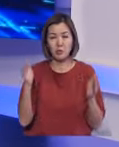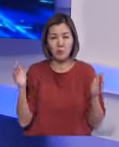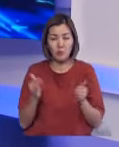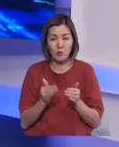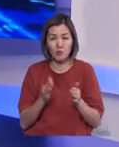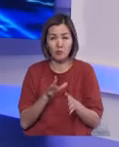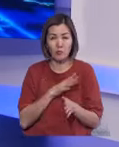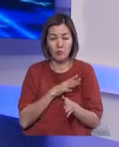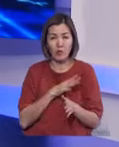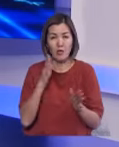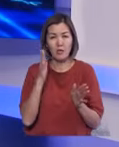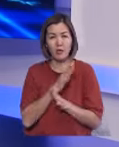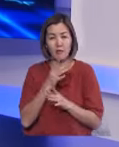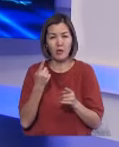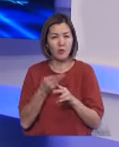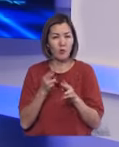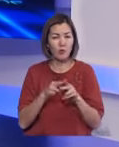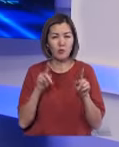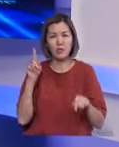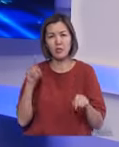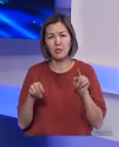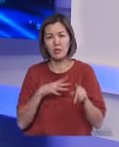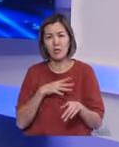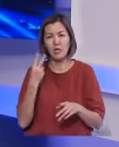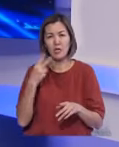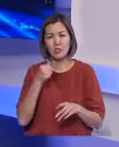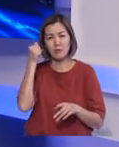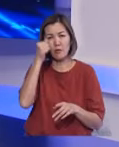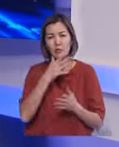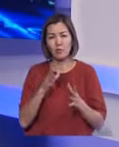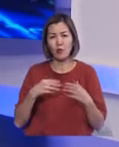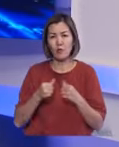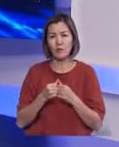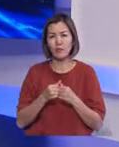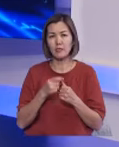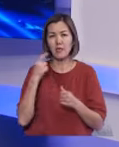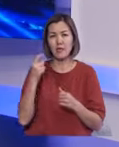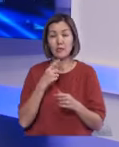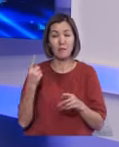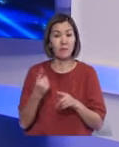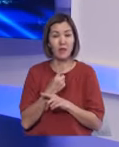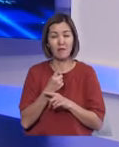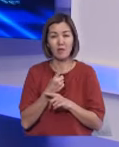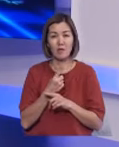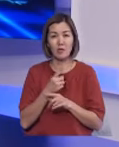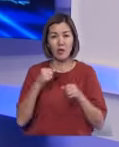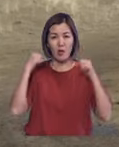мұндай жағдай сирек кездеседі. Ал 20 жылдан астам қой бағып келген Әлімбаевтар әулетінің шаруашылығында алғаш болып отыр.